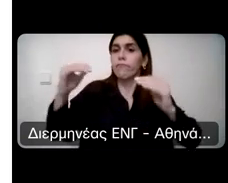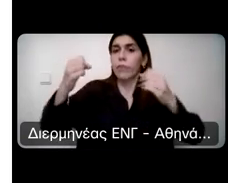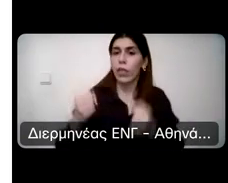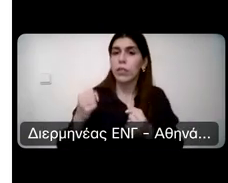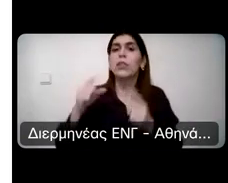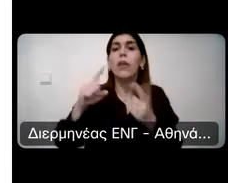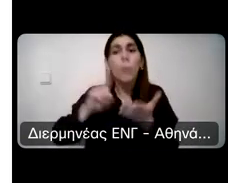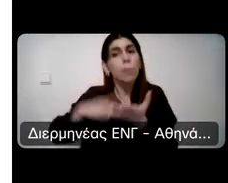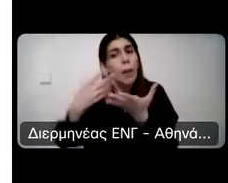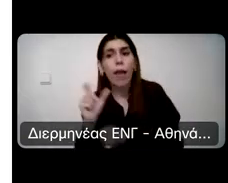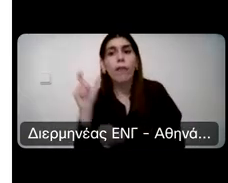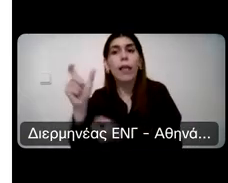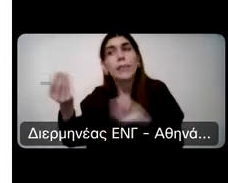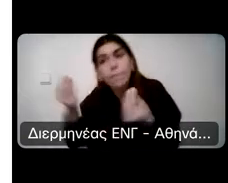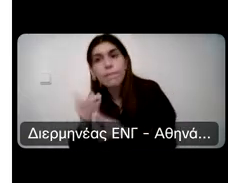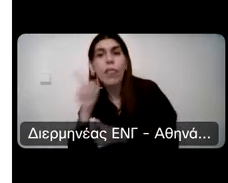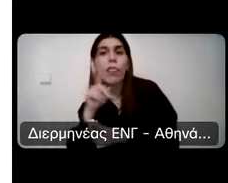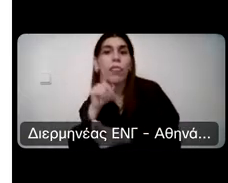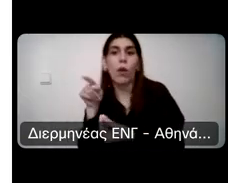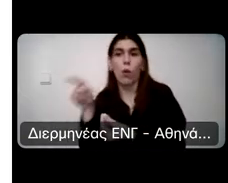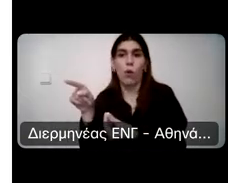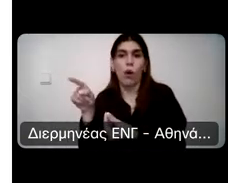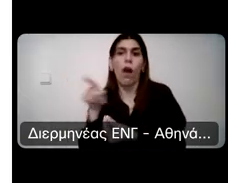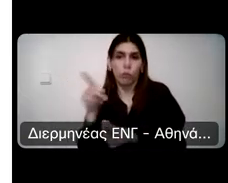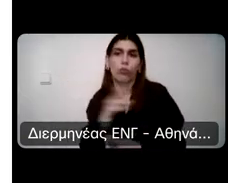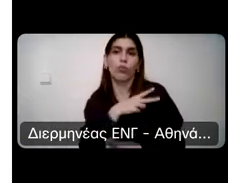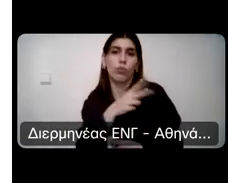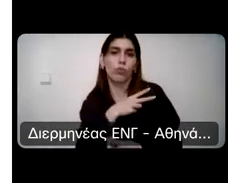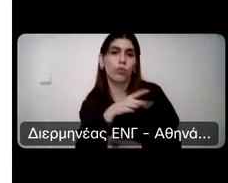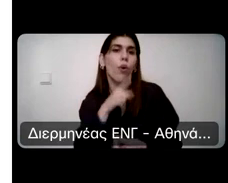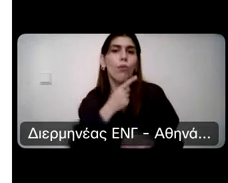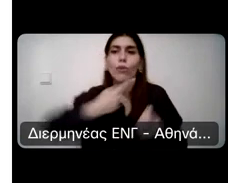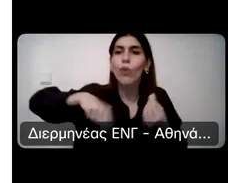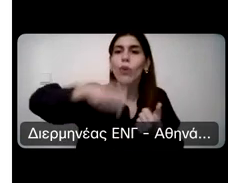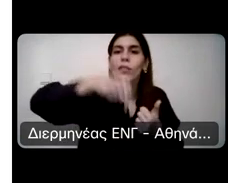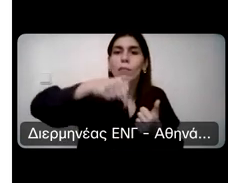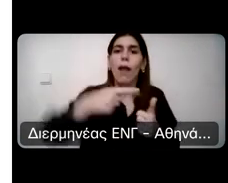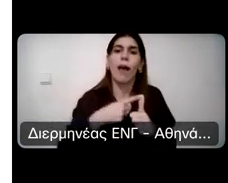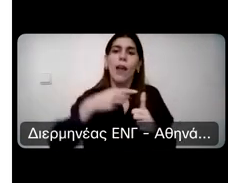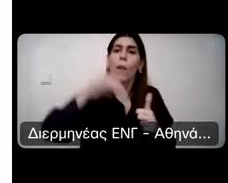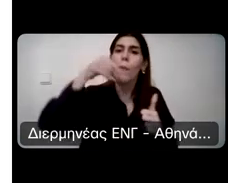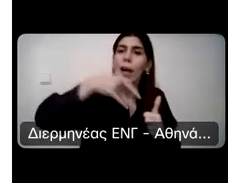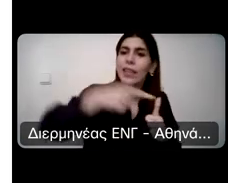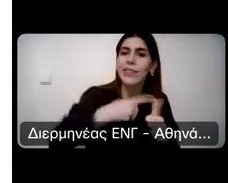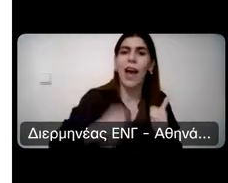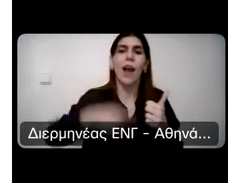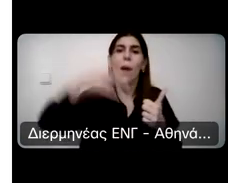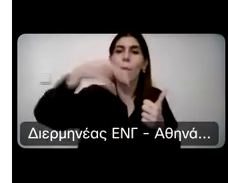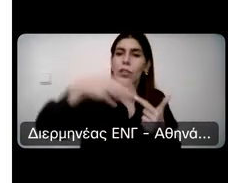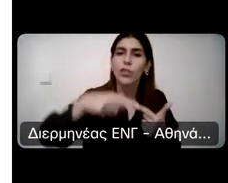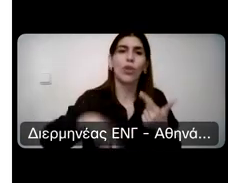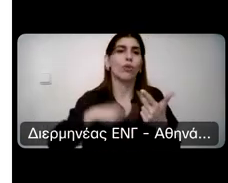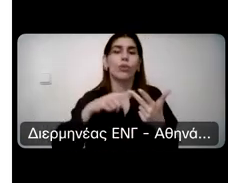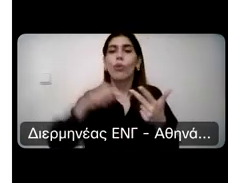ο Παναγιώτης Κρυμπάς, η Έλληνα Μάντζαρη, η Μαδίνα Πανταζάρα, ο Νίκος Σαραντάκος και η Κατερίνα Τωράκ, η οποία υπήρξε